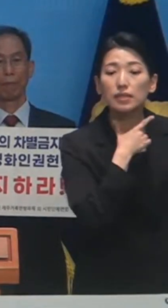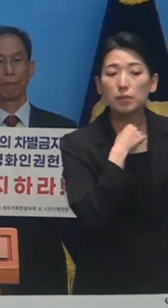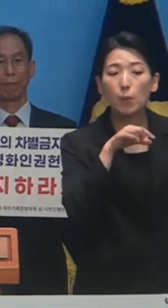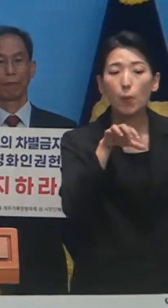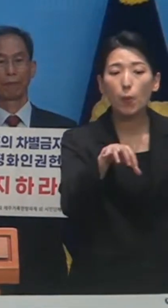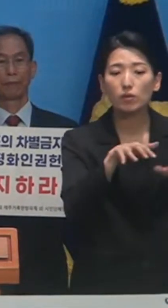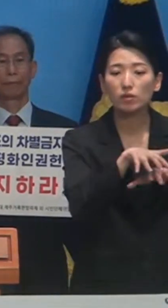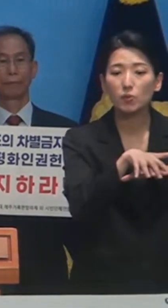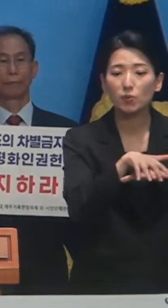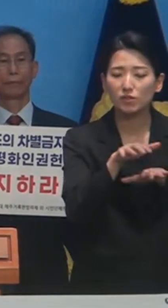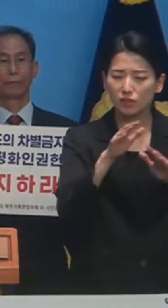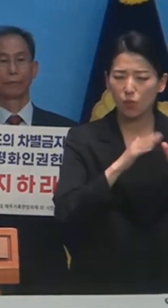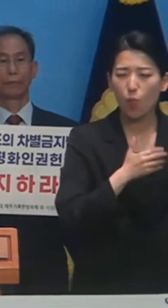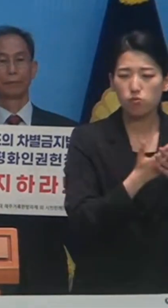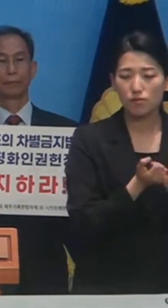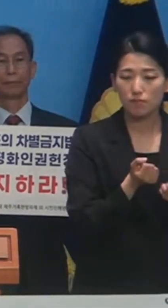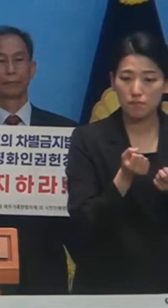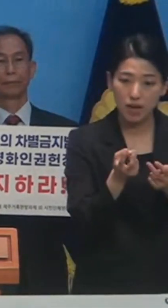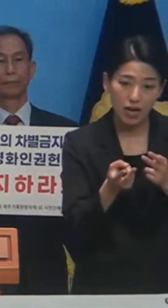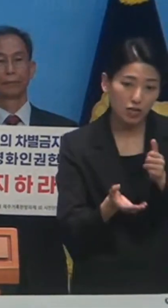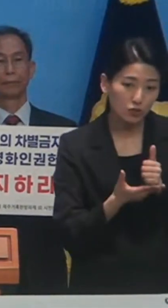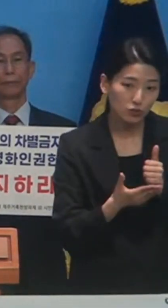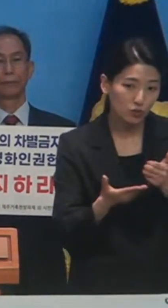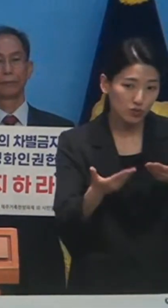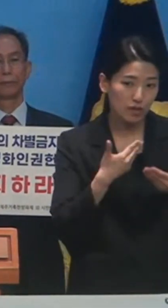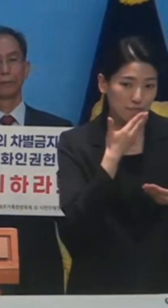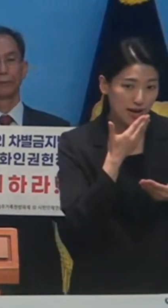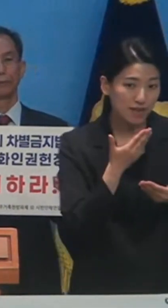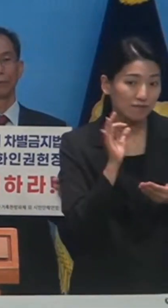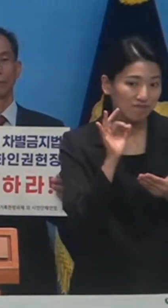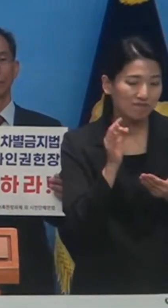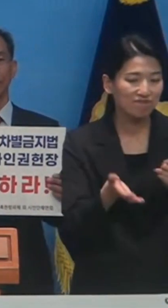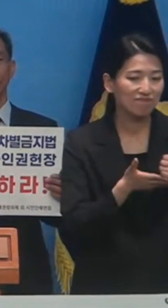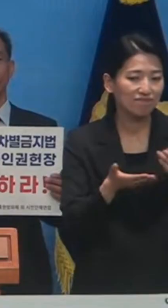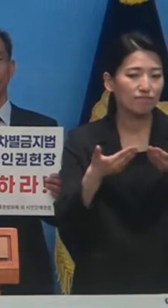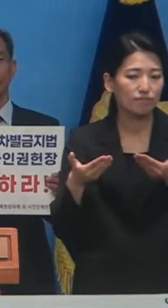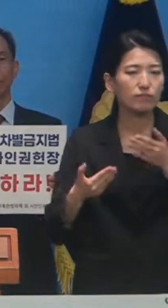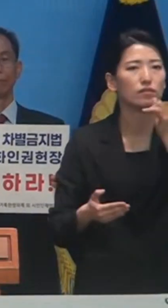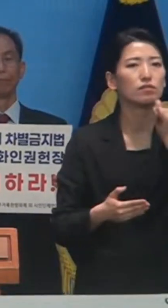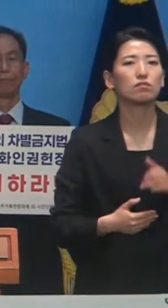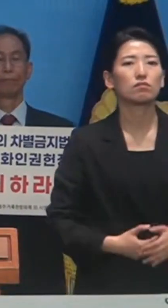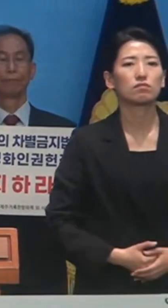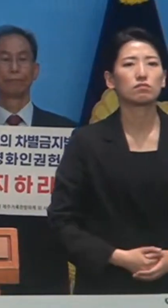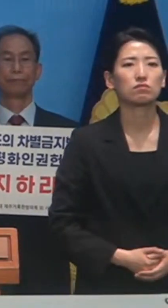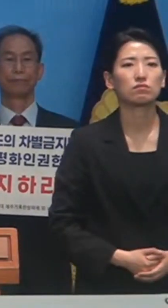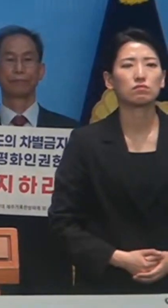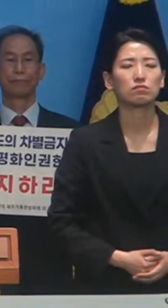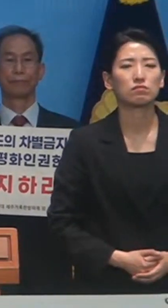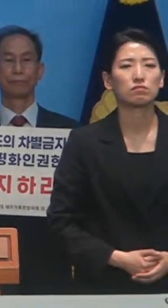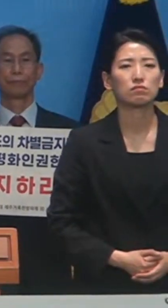보내서 재정위원으로 선정한 것입니다. 도민참여단 100명도 선정되었지만